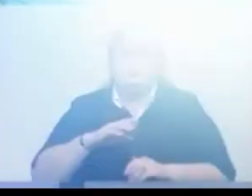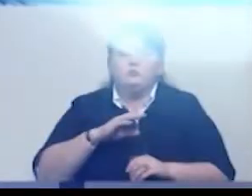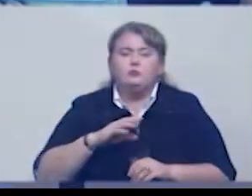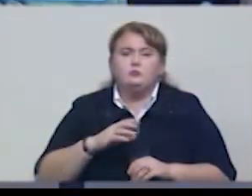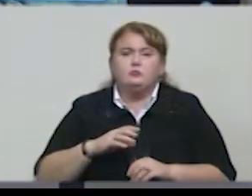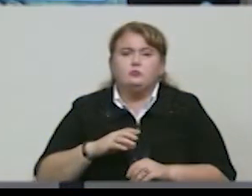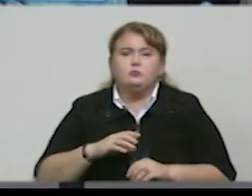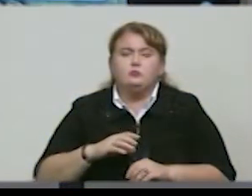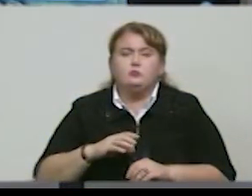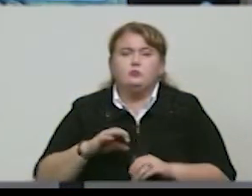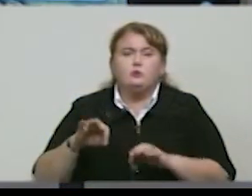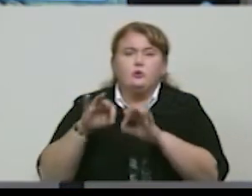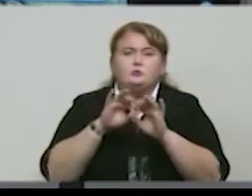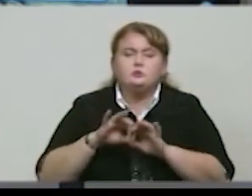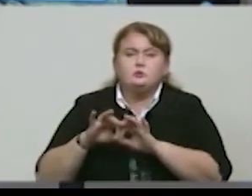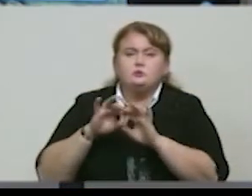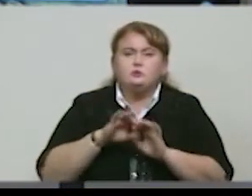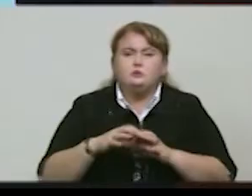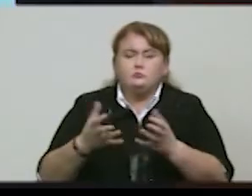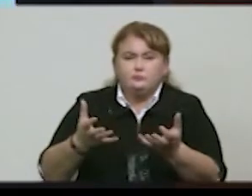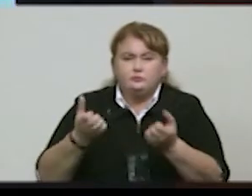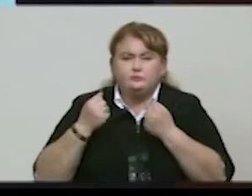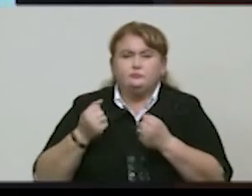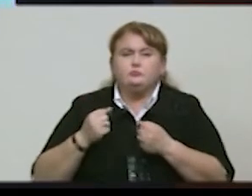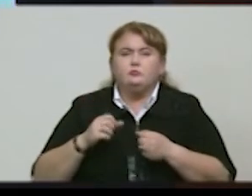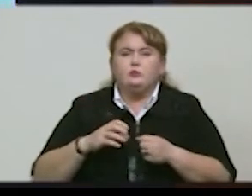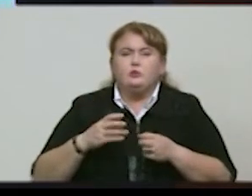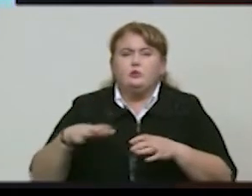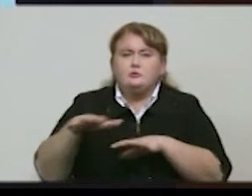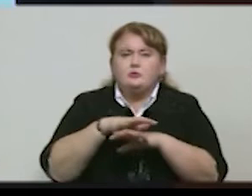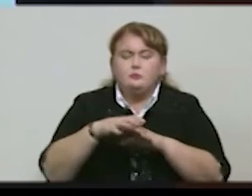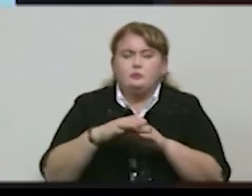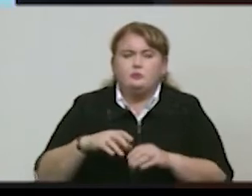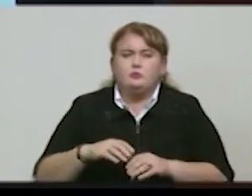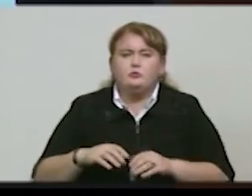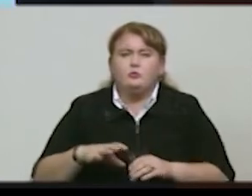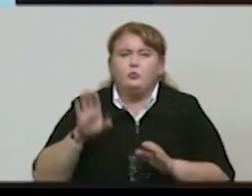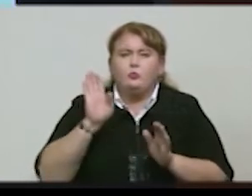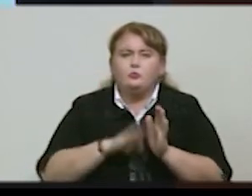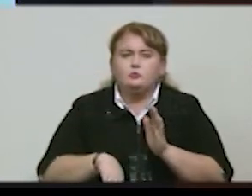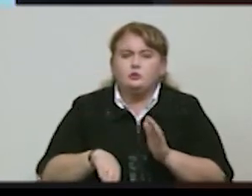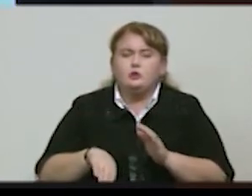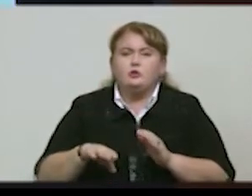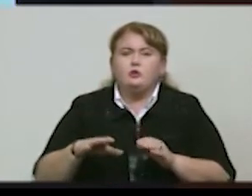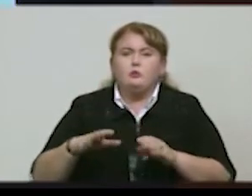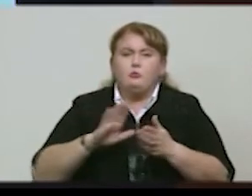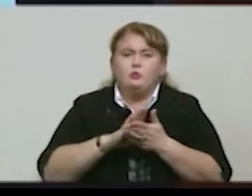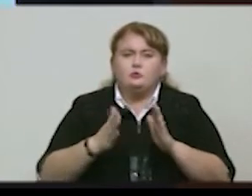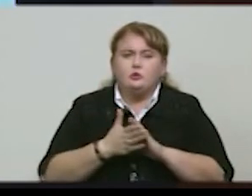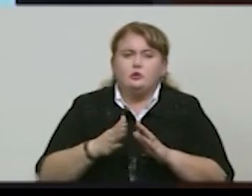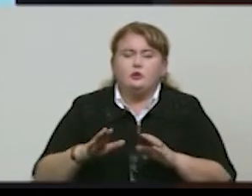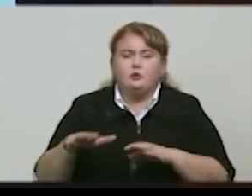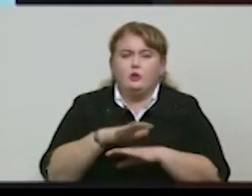гнета, это насильственное изъятие земель, это русификация и ухудшение положения народа в